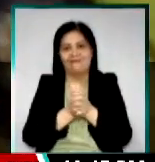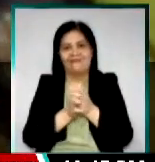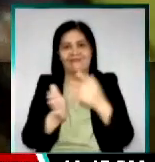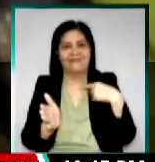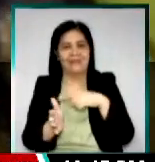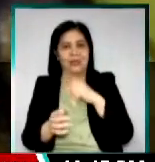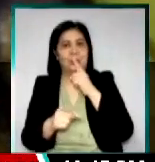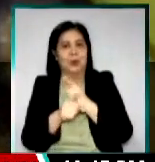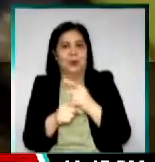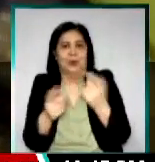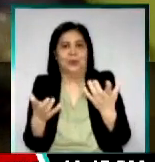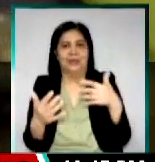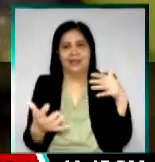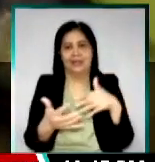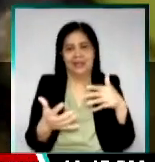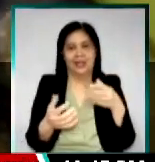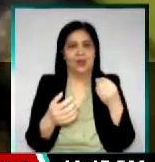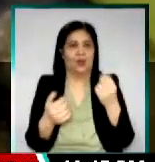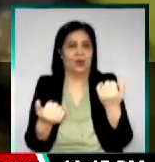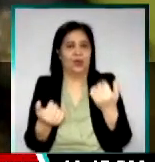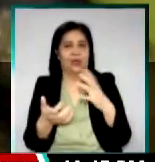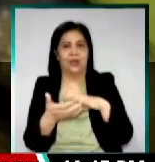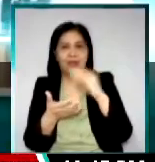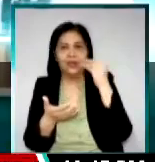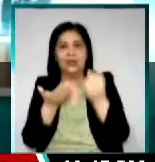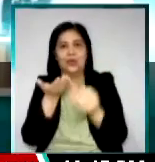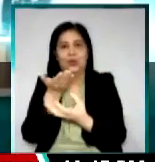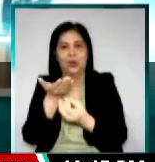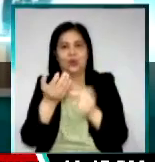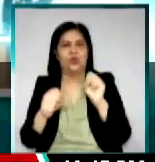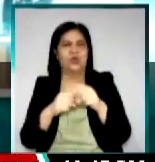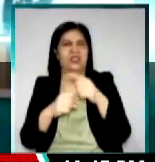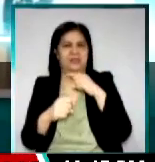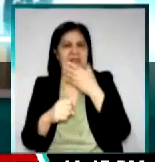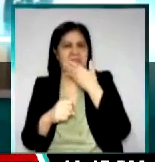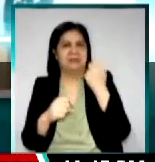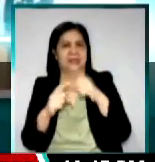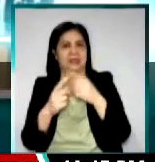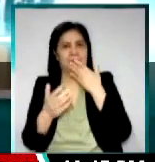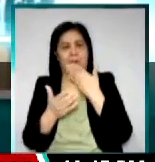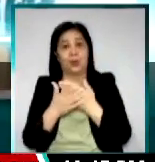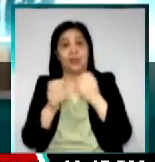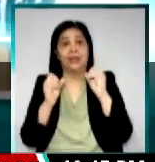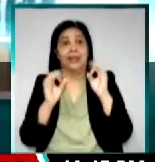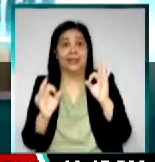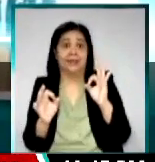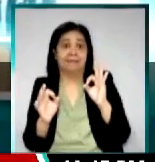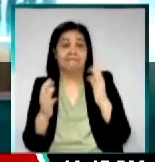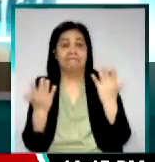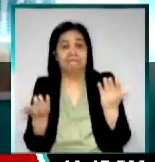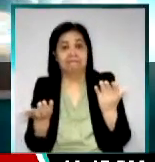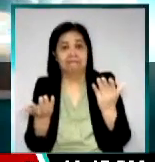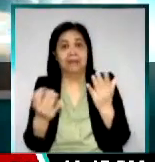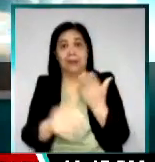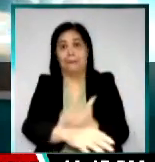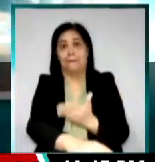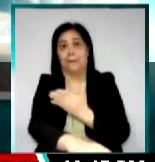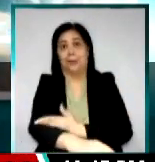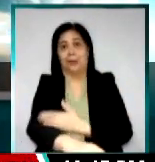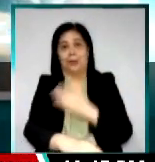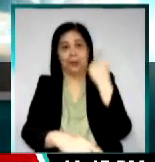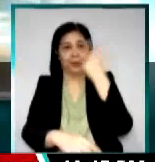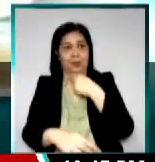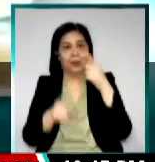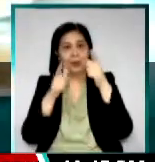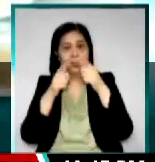yun, mag-aral or matutong magluto. So sabi namin, it would be good kung medyo i-improve namin. Ang mga lumang